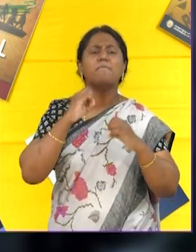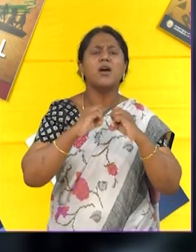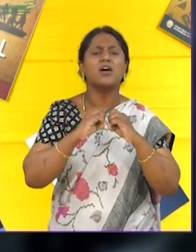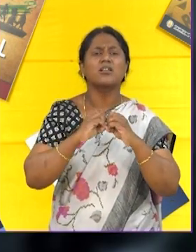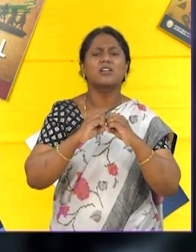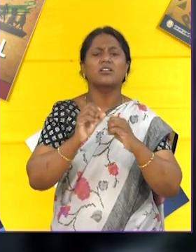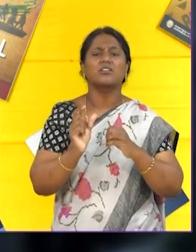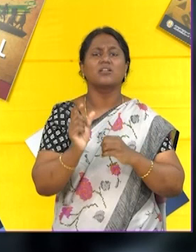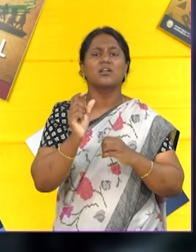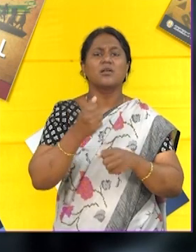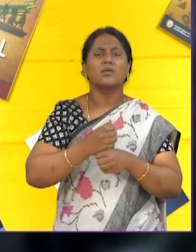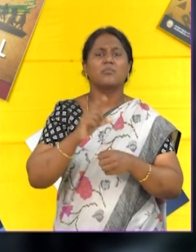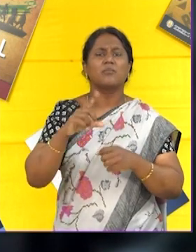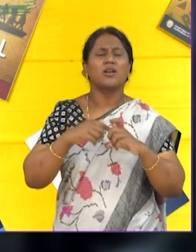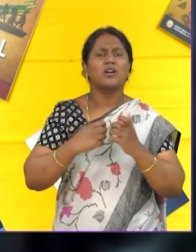பர்க்லர்னா